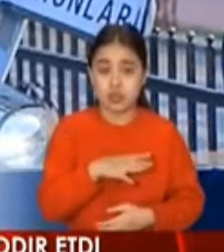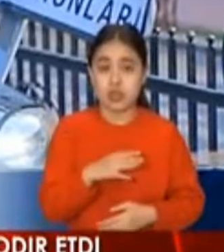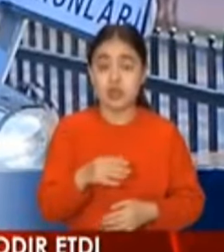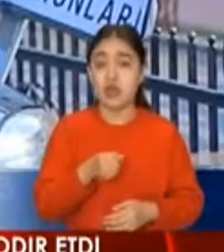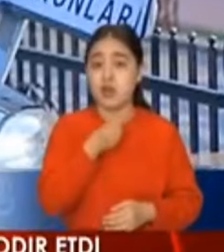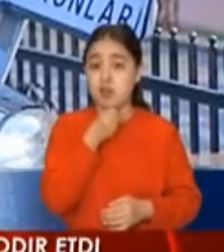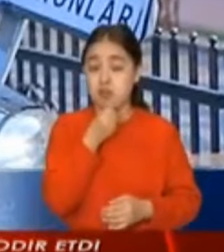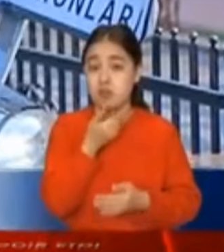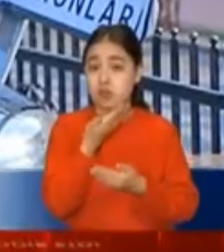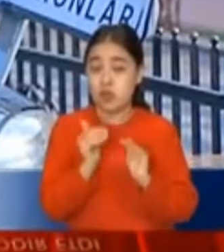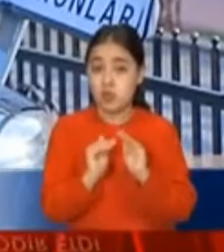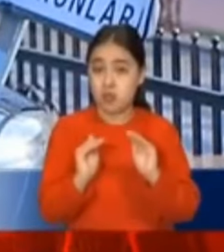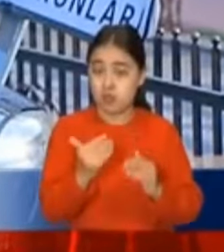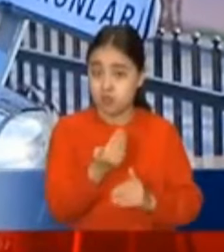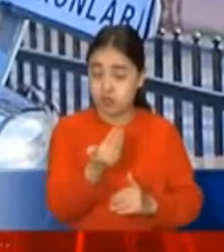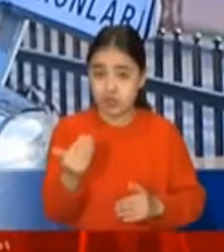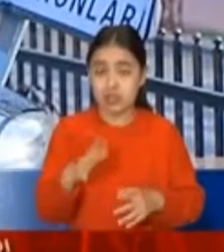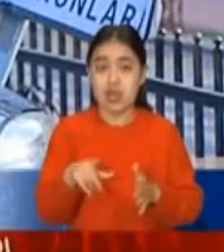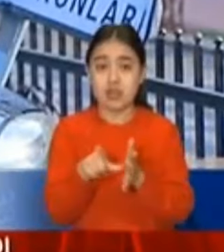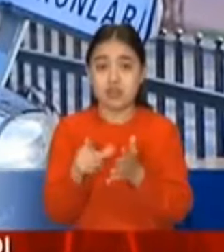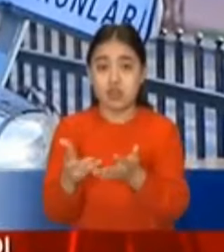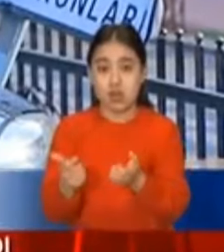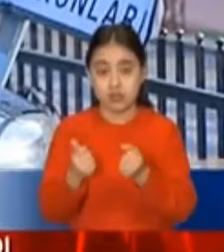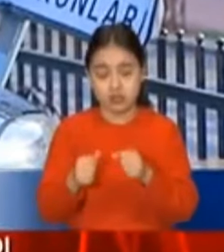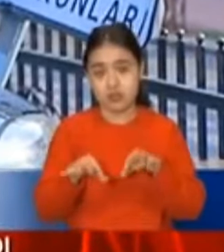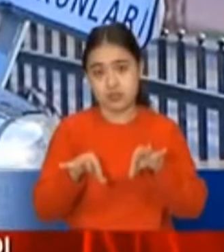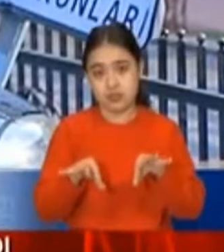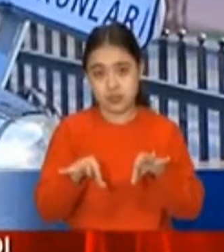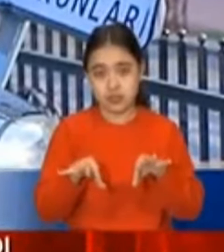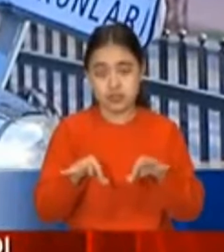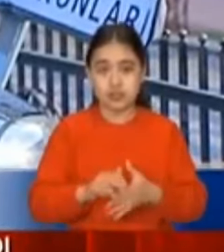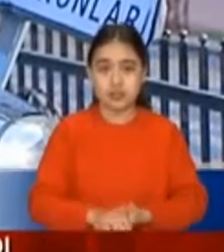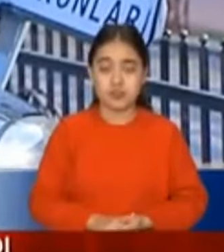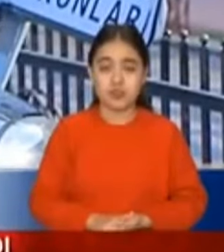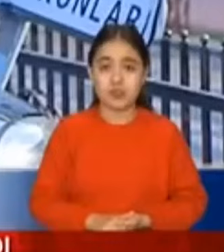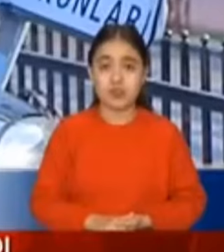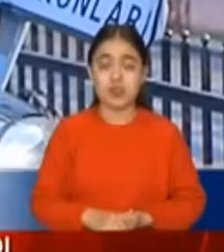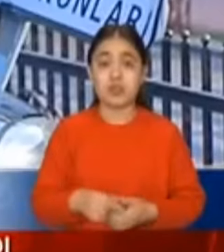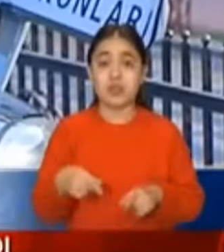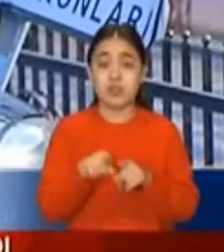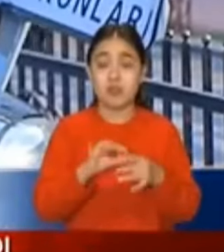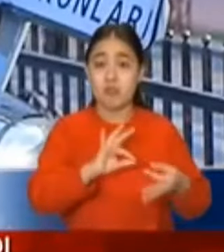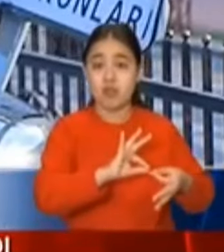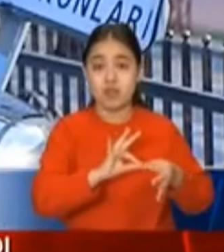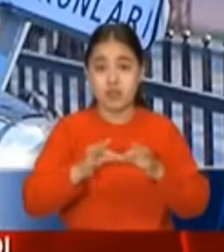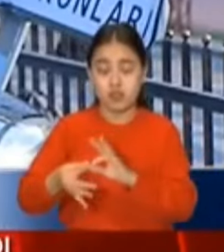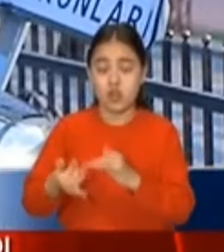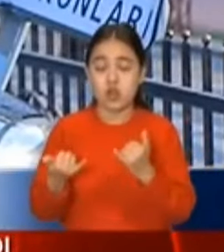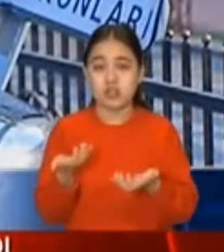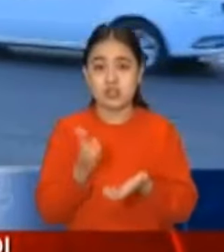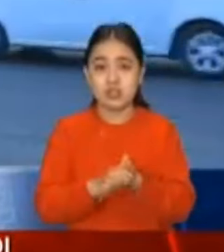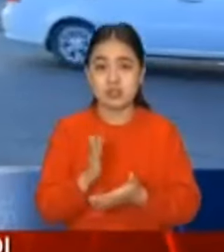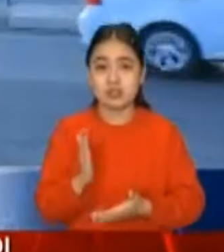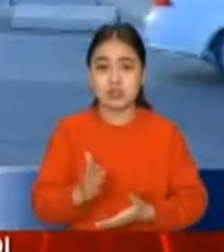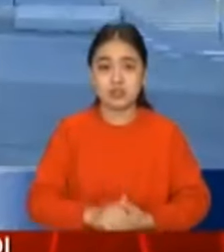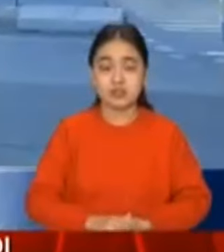yetmagan o'quvchilar va yana ijaraga olingan avtomashina. Holat haqida batafsil hozir tanishtirib